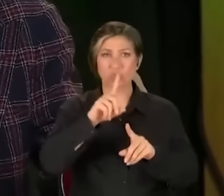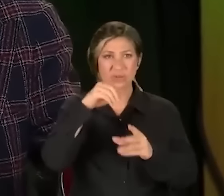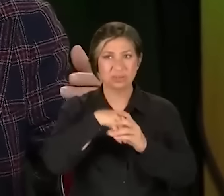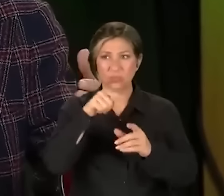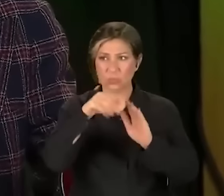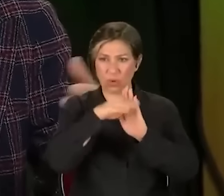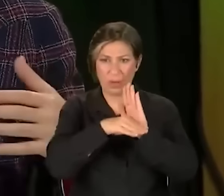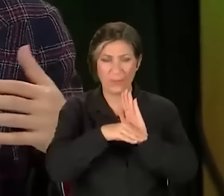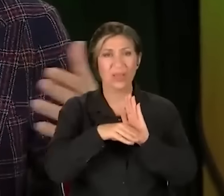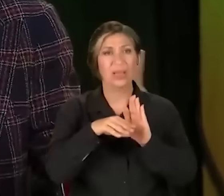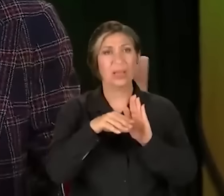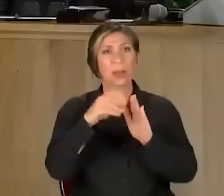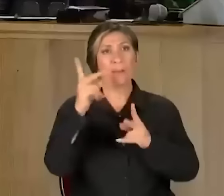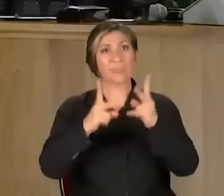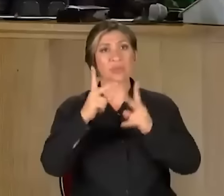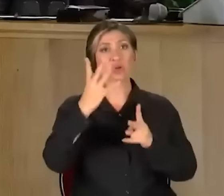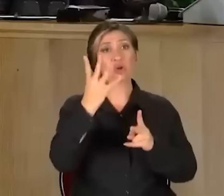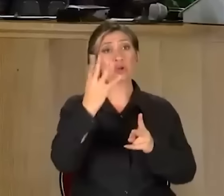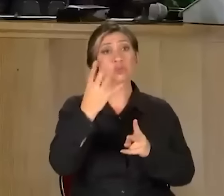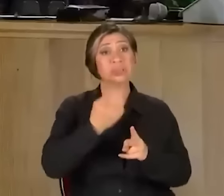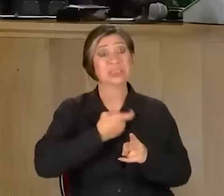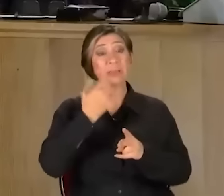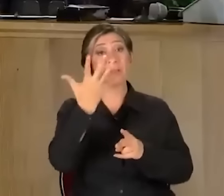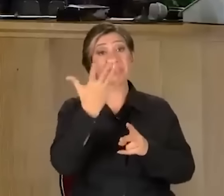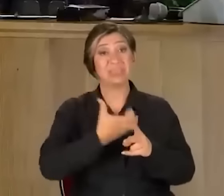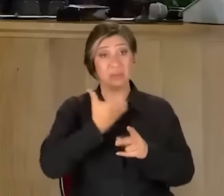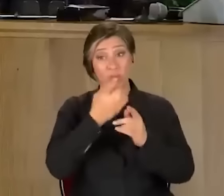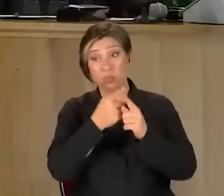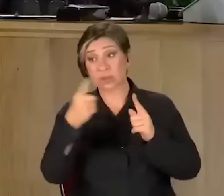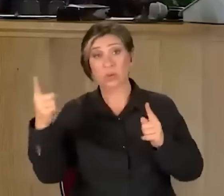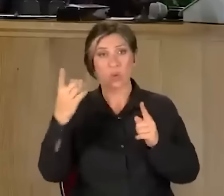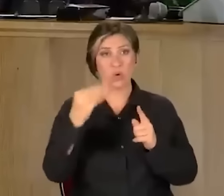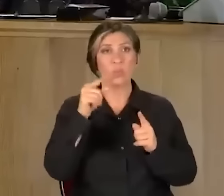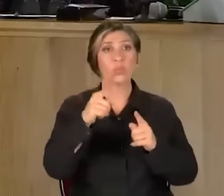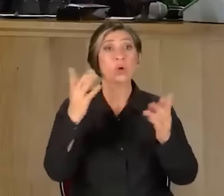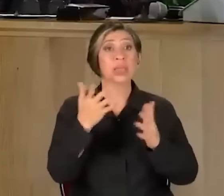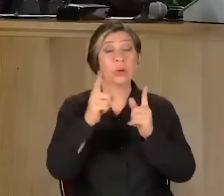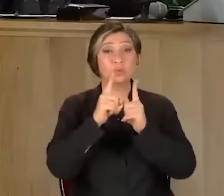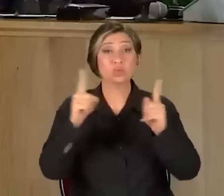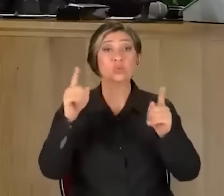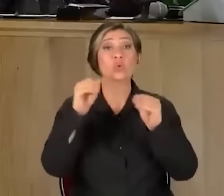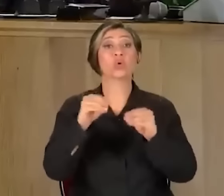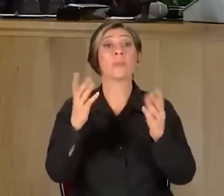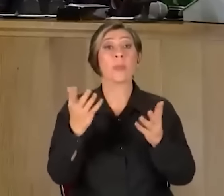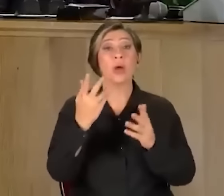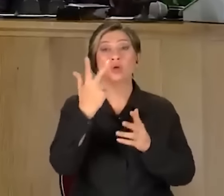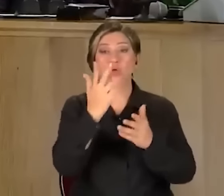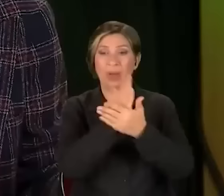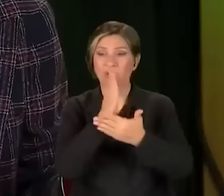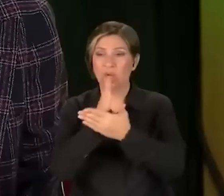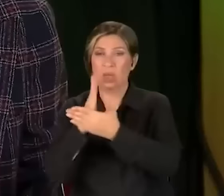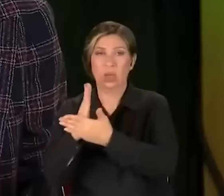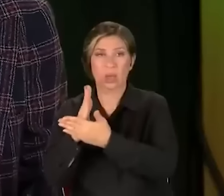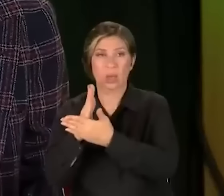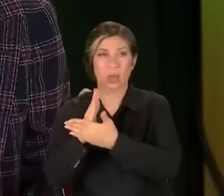mesela bu program bazen 4-4,5 saate 5 saate uzadığı oluyor. Bunu bu kadar uzun konulamıyor ama mesela diyelim ki 3 parça